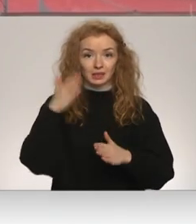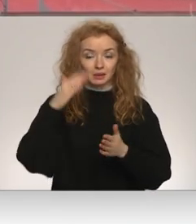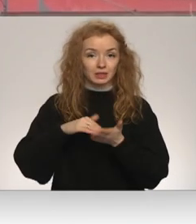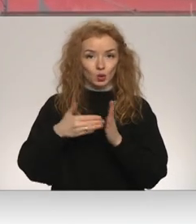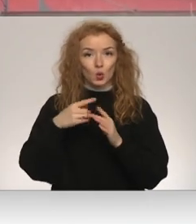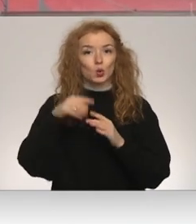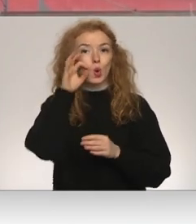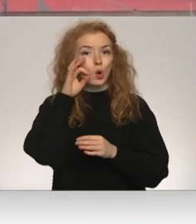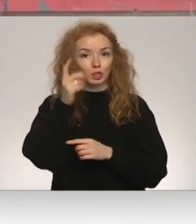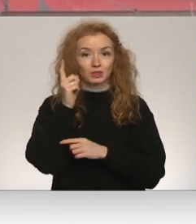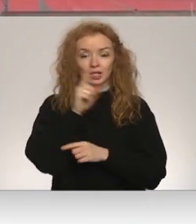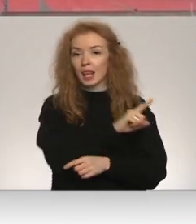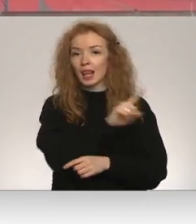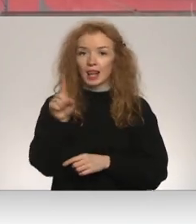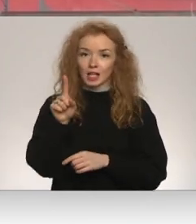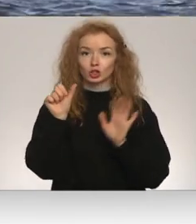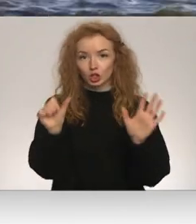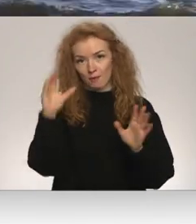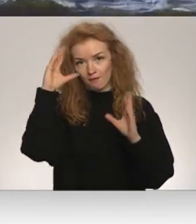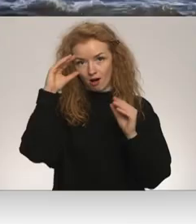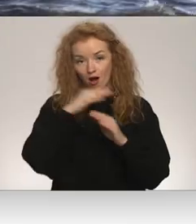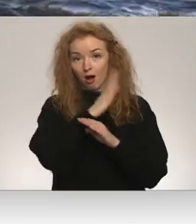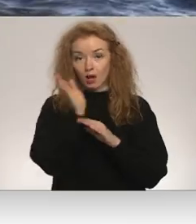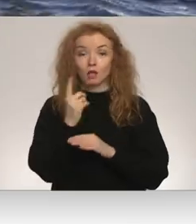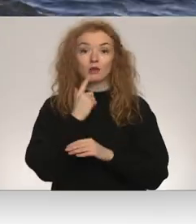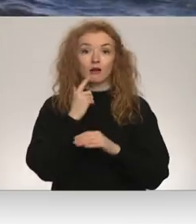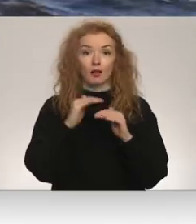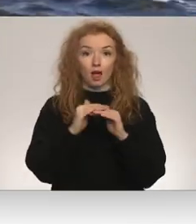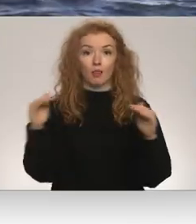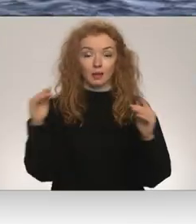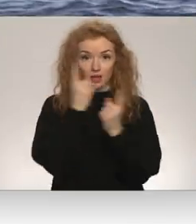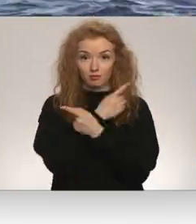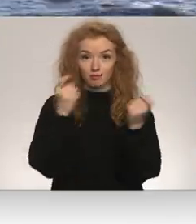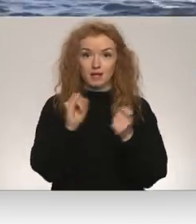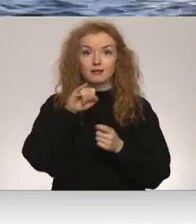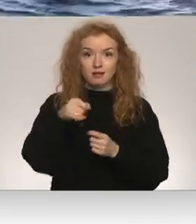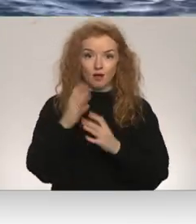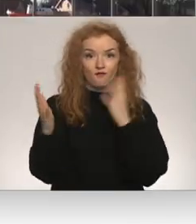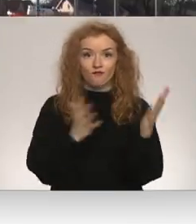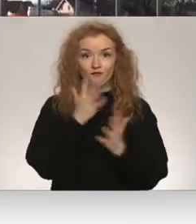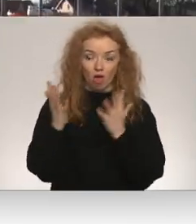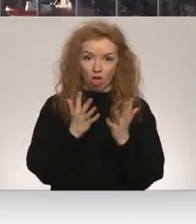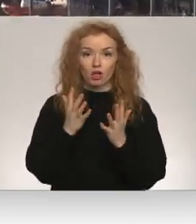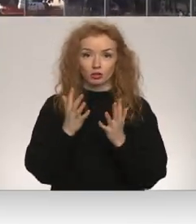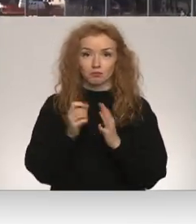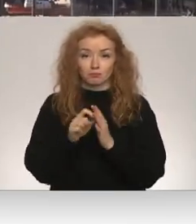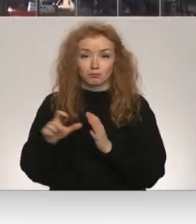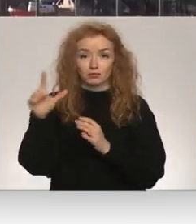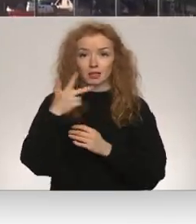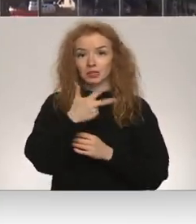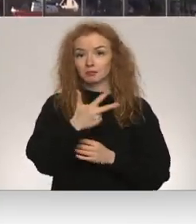un oranžais brīdinājums būs spēkā līdz pat 6:00 vakarā. Sarkanā līmeņa brīdinājums tiktu izsludināts, ja prognozētais vēja ātrums brāzmās